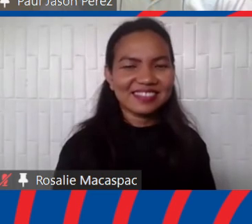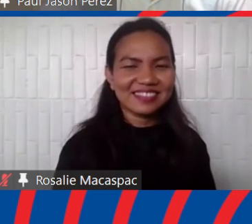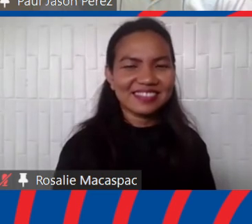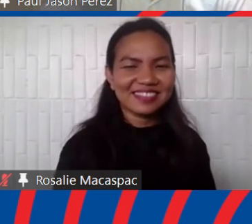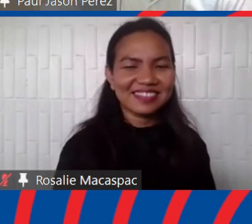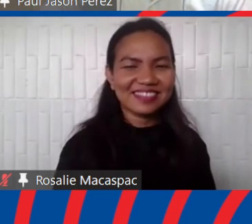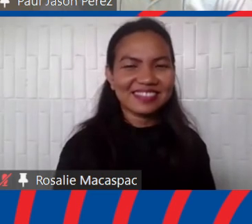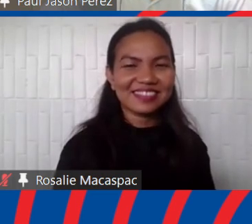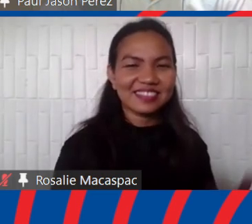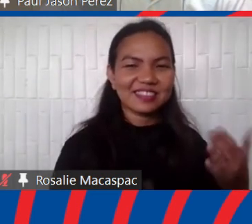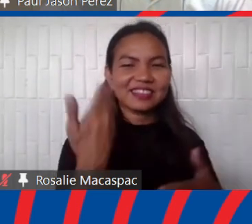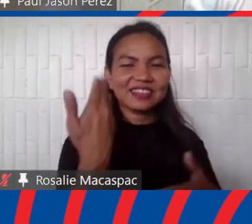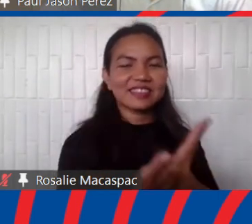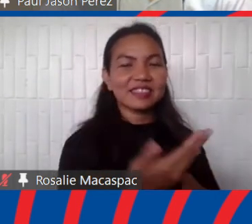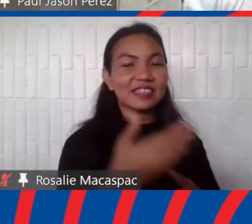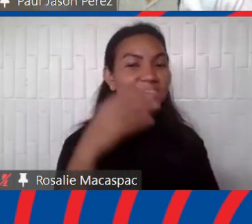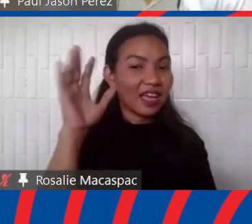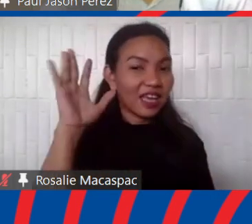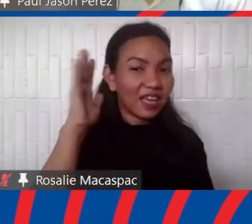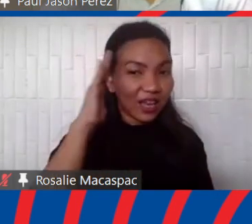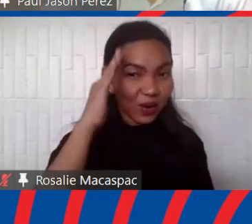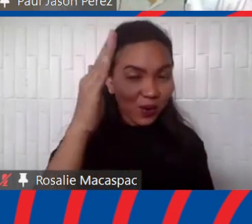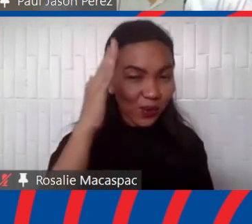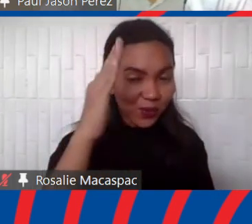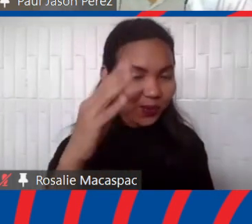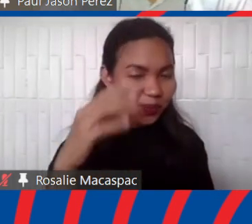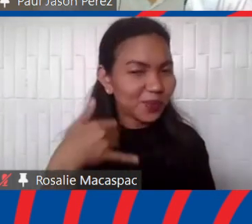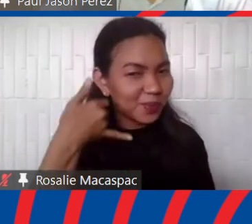Okay, next. Hello po.